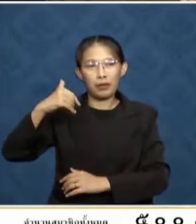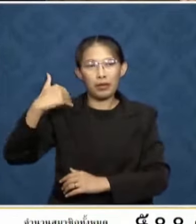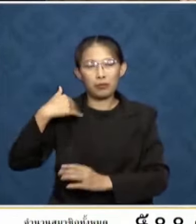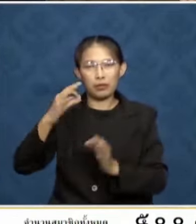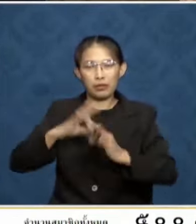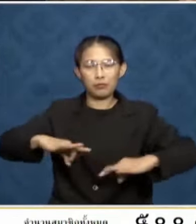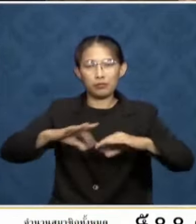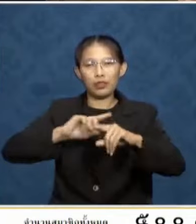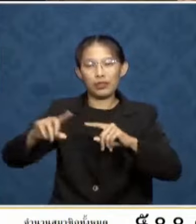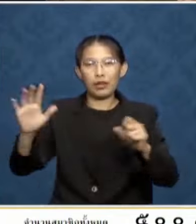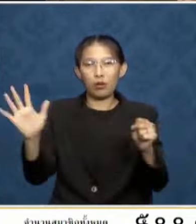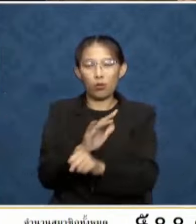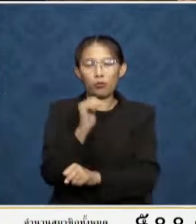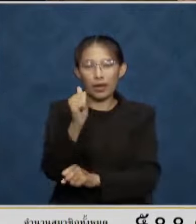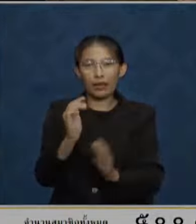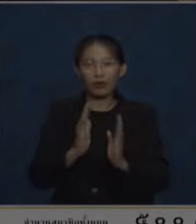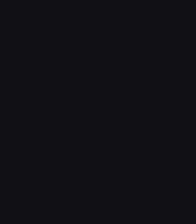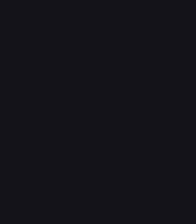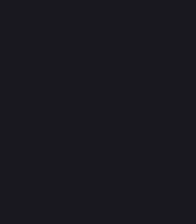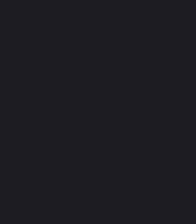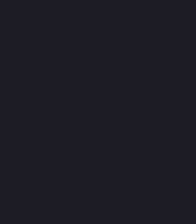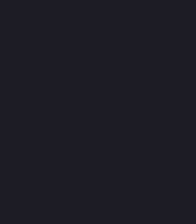gatheredขบคครับ